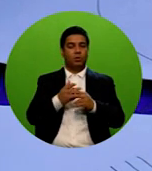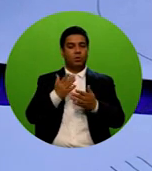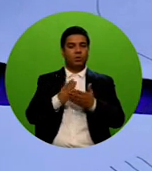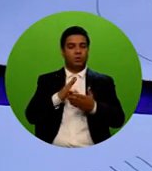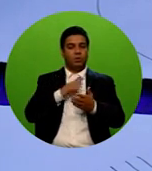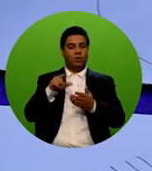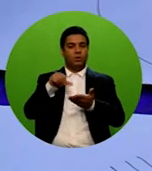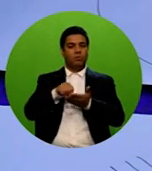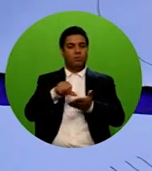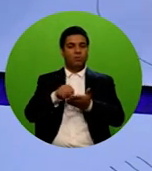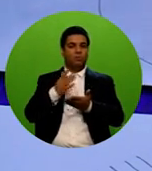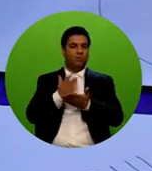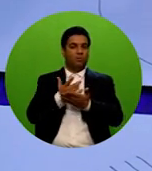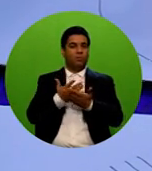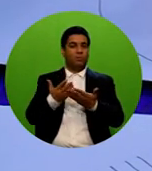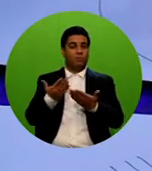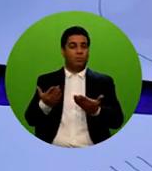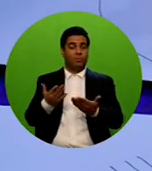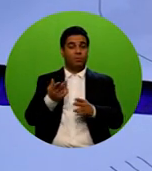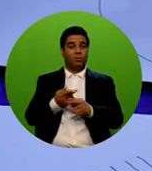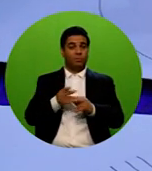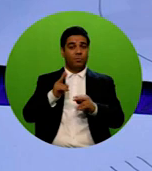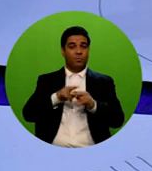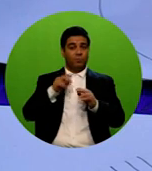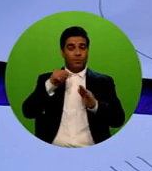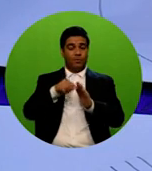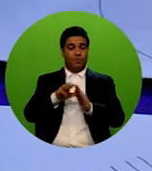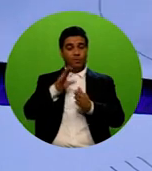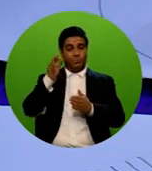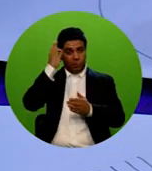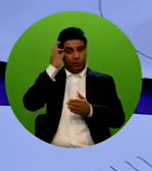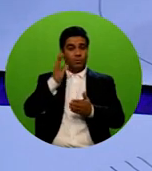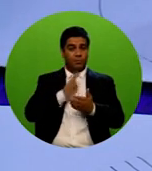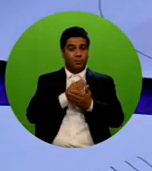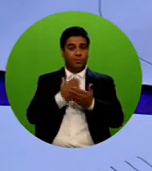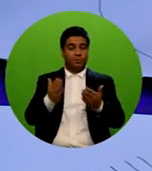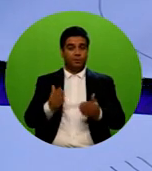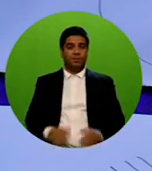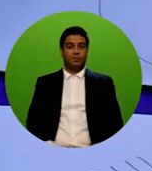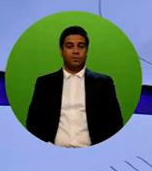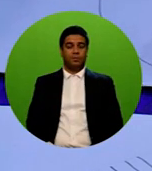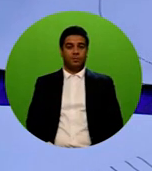ko'rik tanlovlarimiz bor. Demak, eslab oldingizmi?